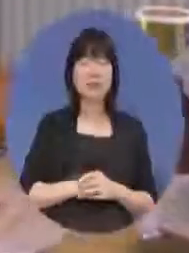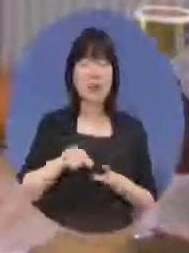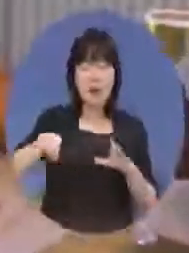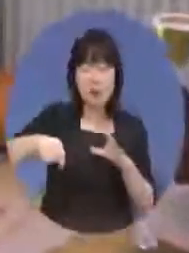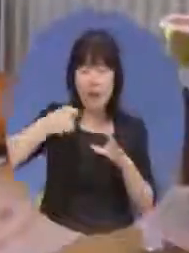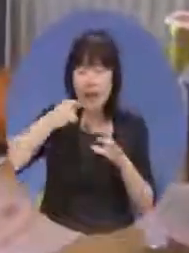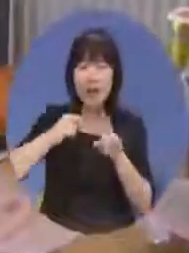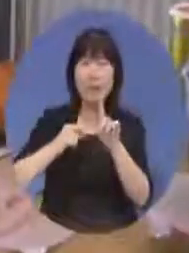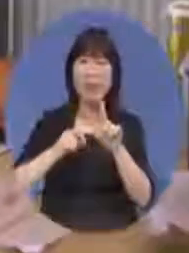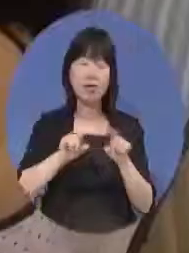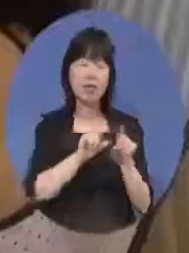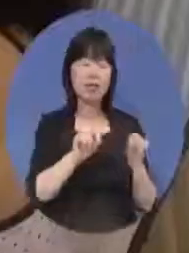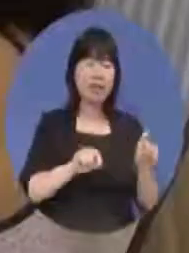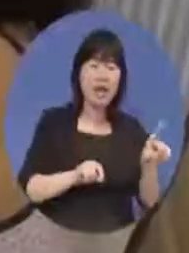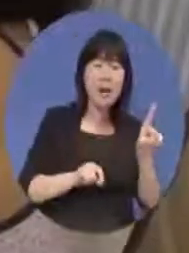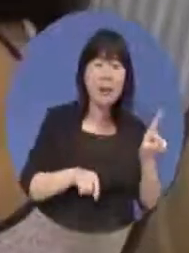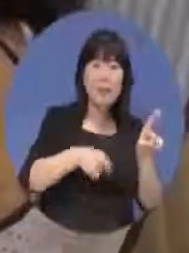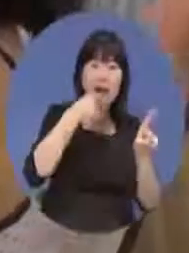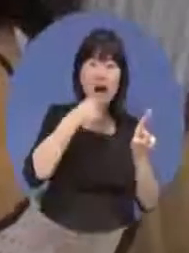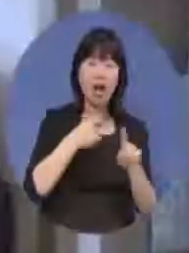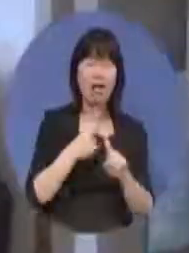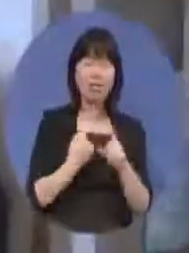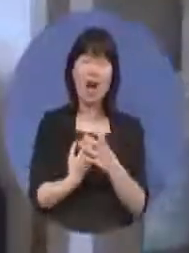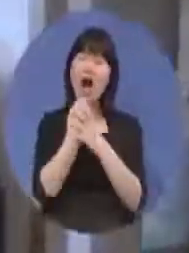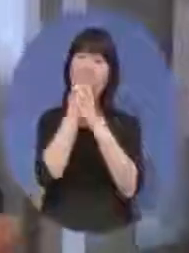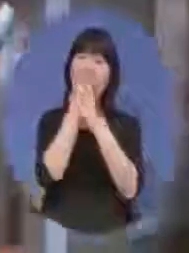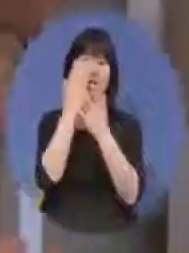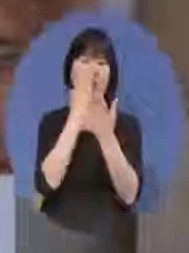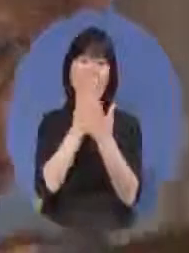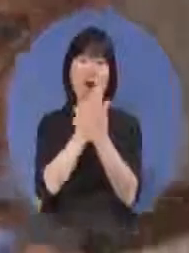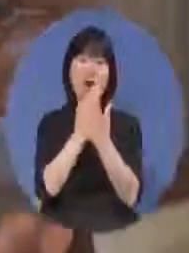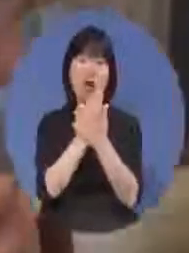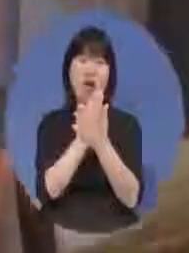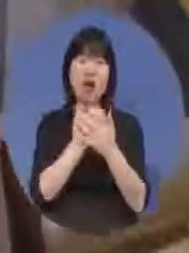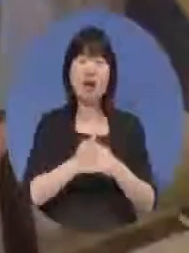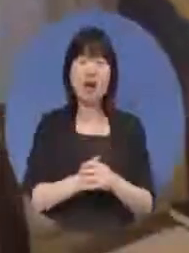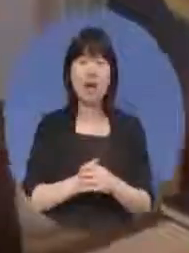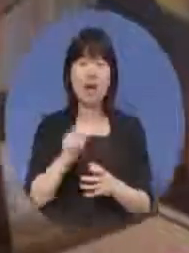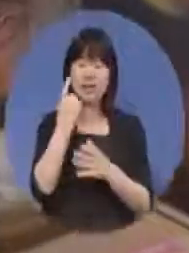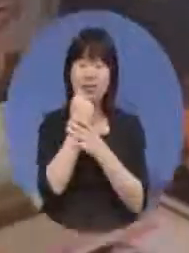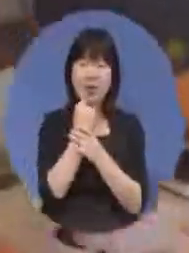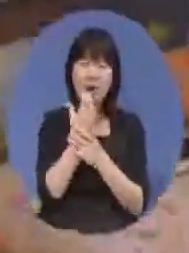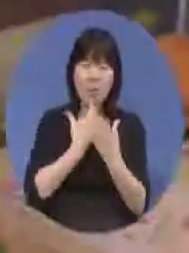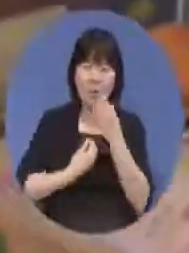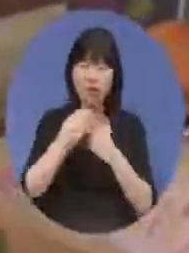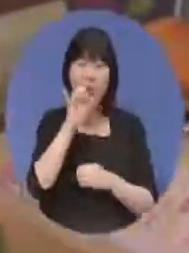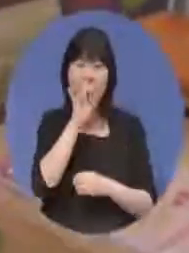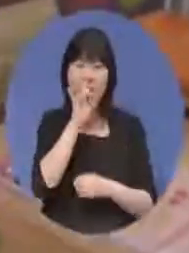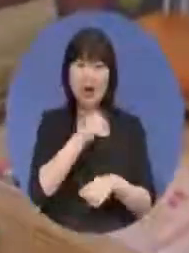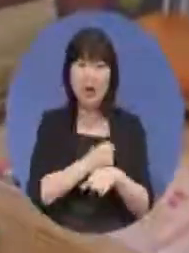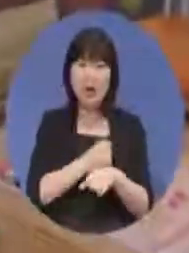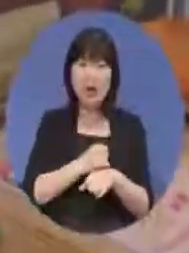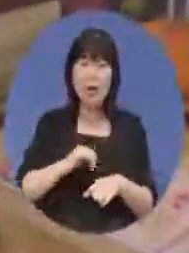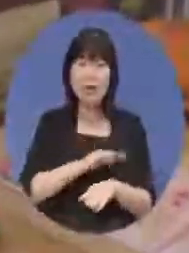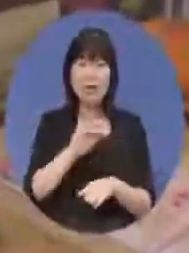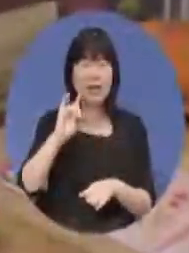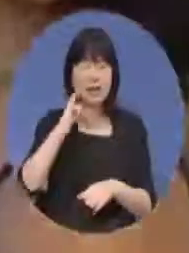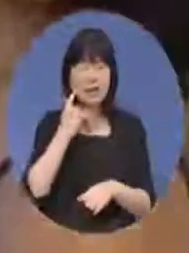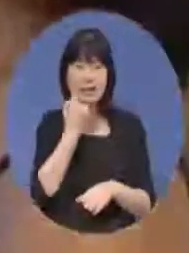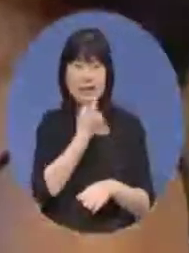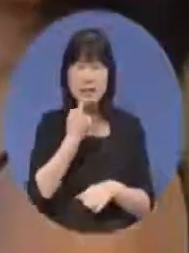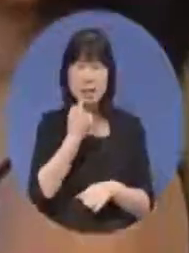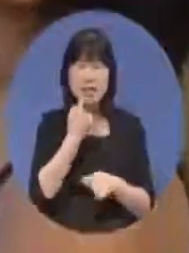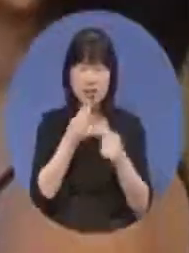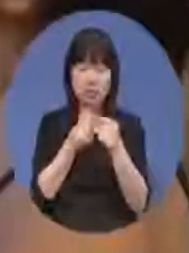번, 반찬 한 번. 그리고 한 입에 너무 많이 넣었어. 한 입에 너무 많이 먹으면 안 돼요. 한 입에는 입에 우리 지연이 예쁜 입에 딱 들어갈